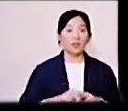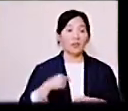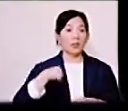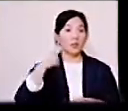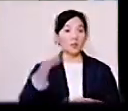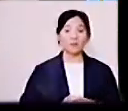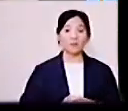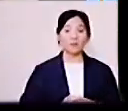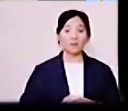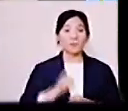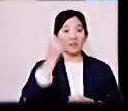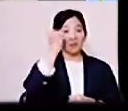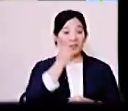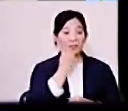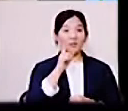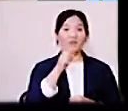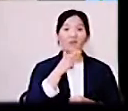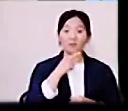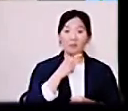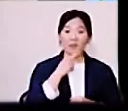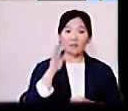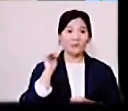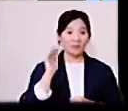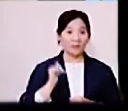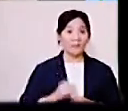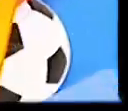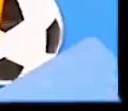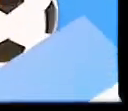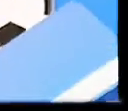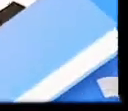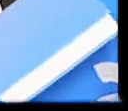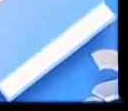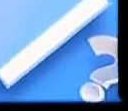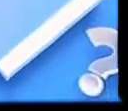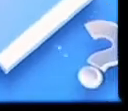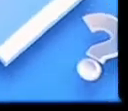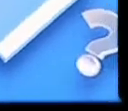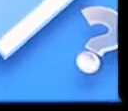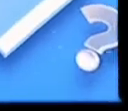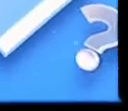все получится. Спасибо за внимание. До свидания.